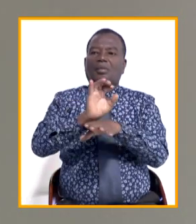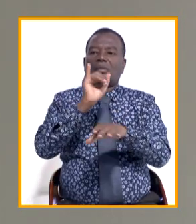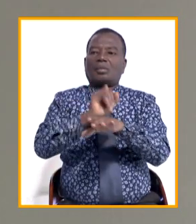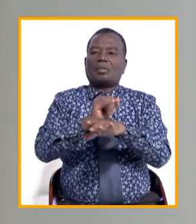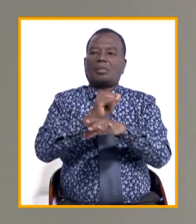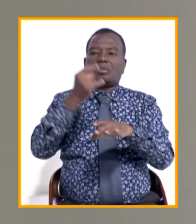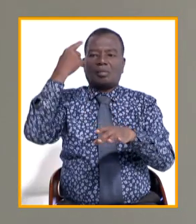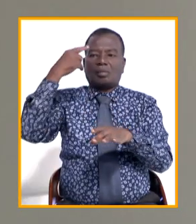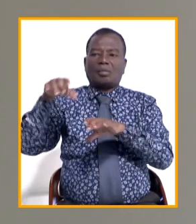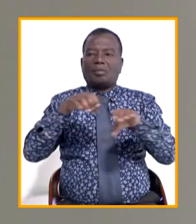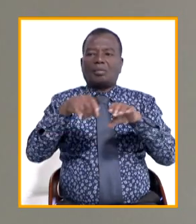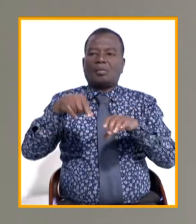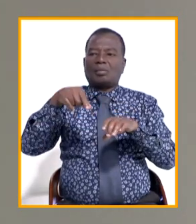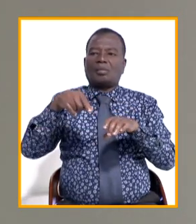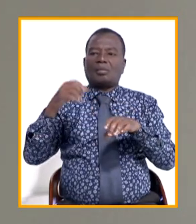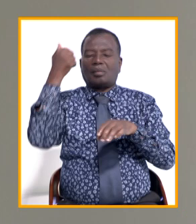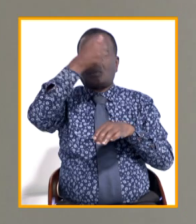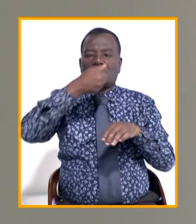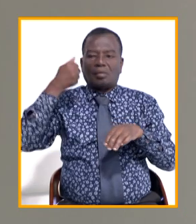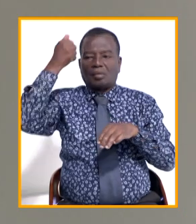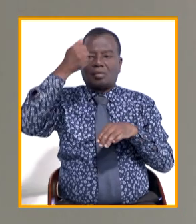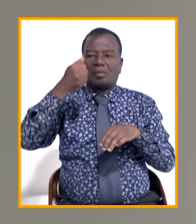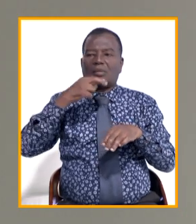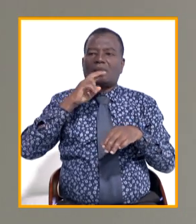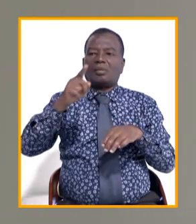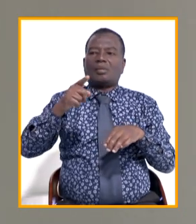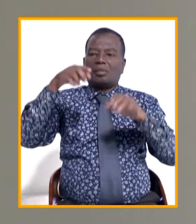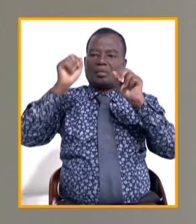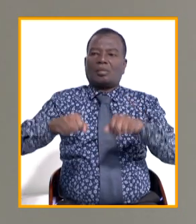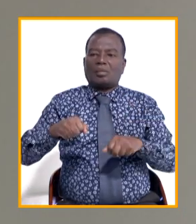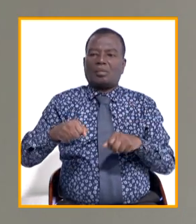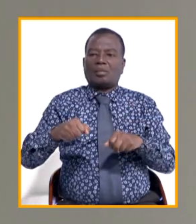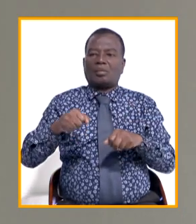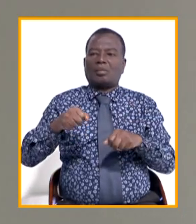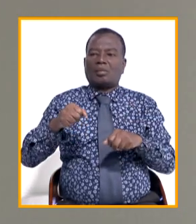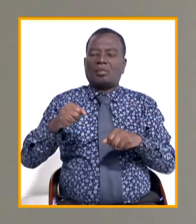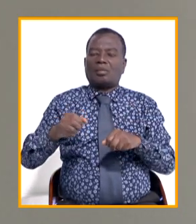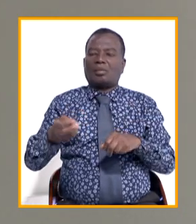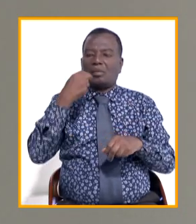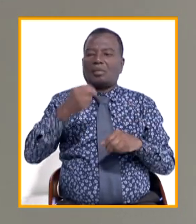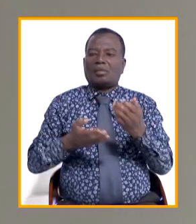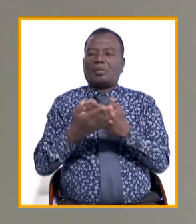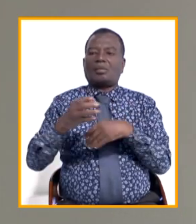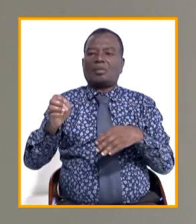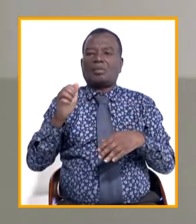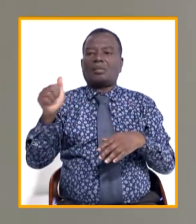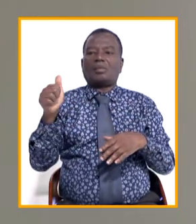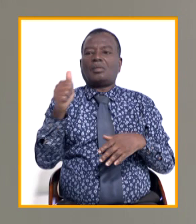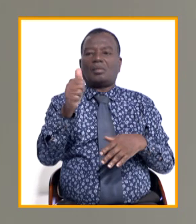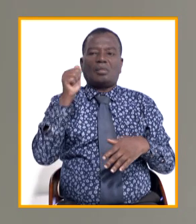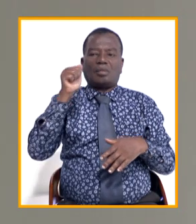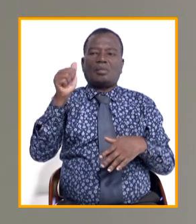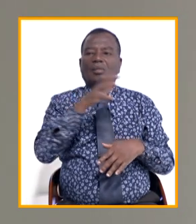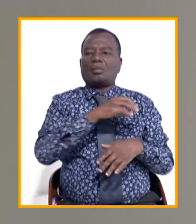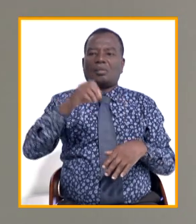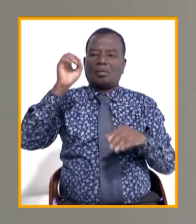d'Ivoire à faire en sorte que l'Afrique soit capable désormais de se nourrir par elle-même, que l'Afrique